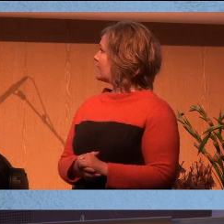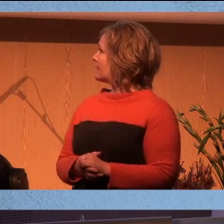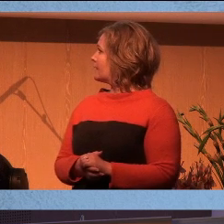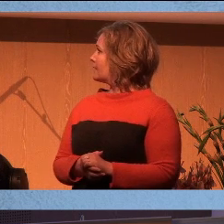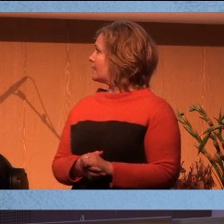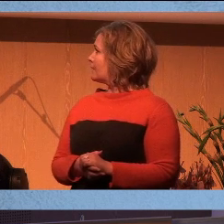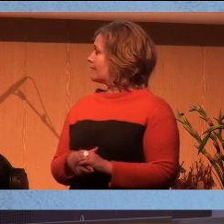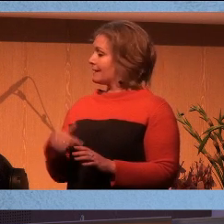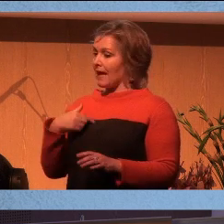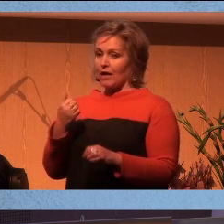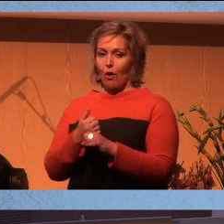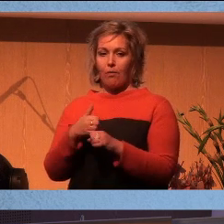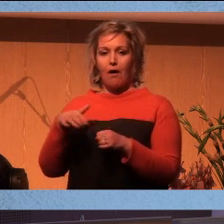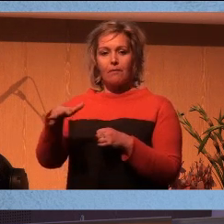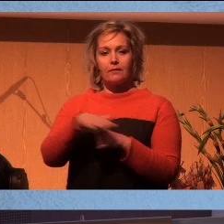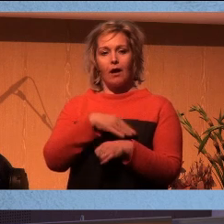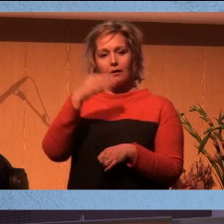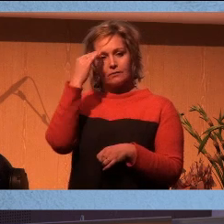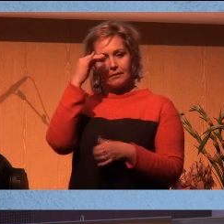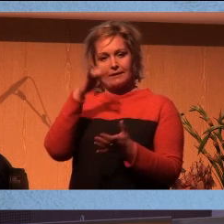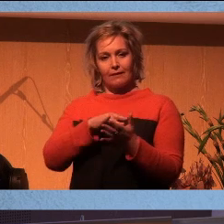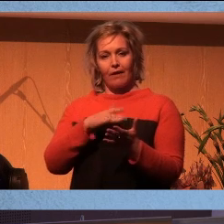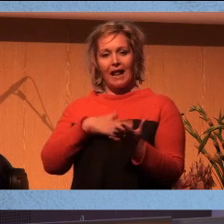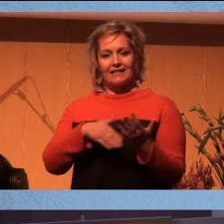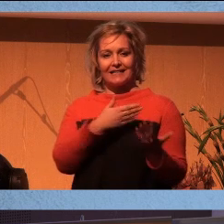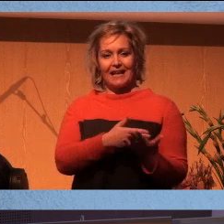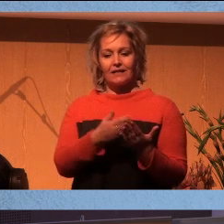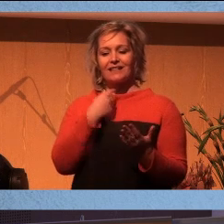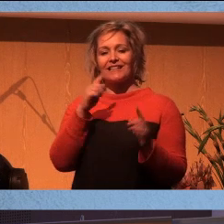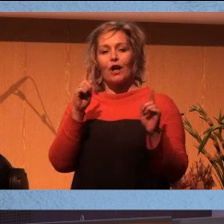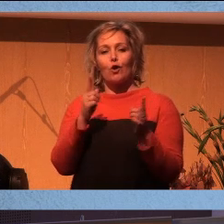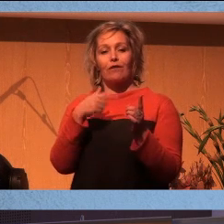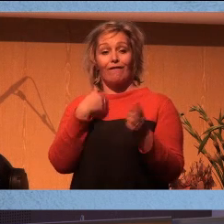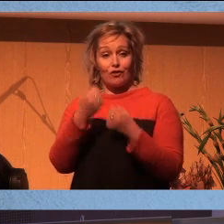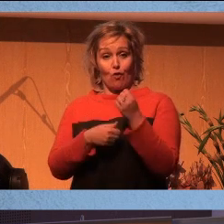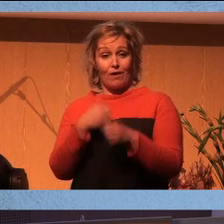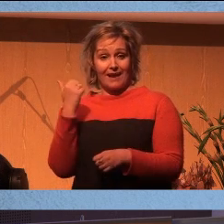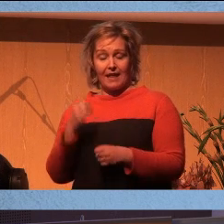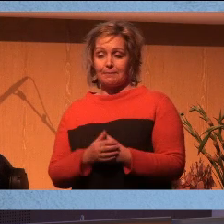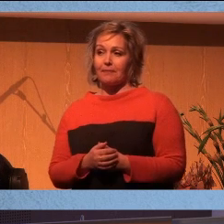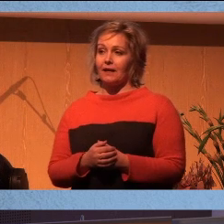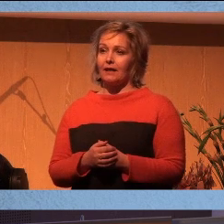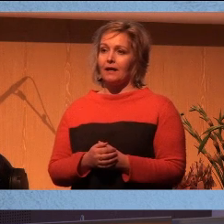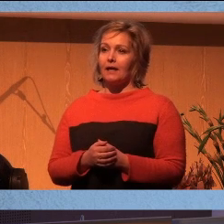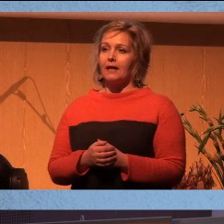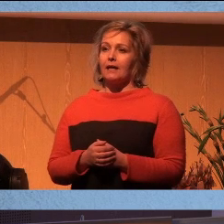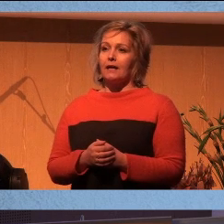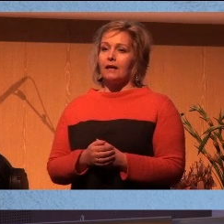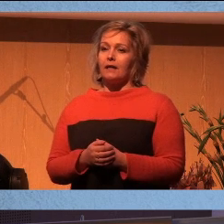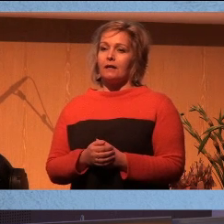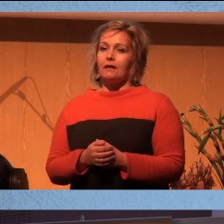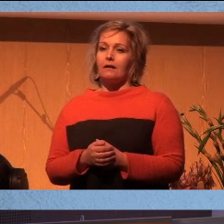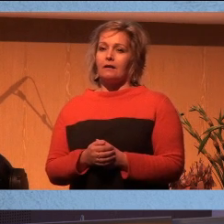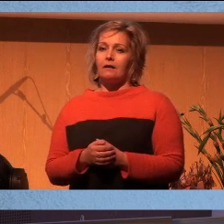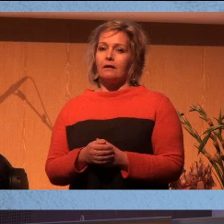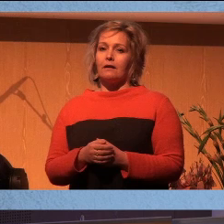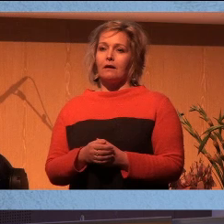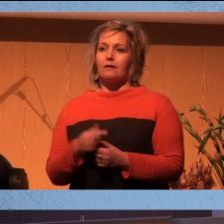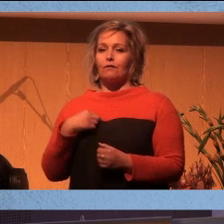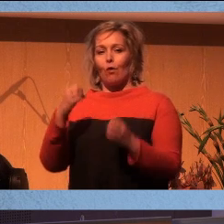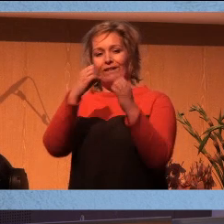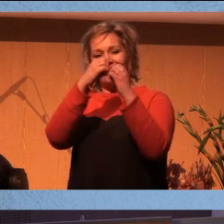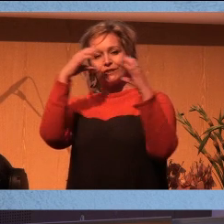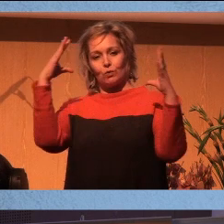Jeg jobber da som sagt på Nasjonalt kunnskapssenter for helsetjenesten, og bare for å si litt kort om hva vi driver med der, så vår visjon